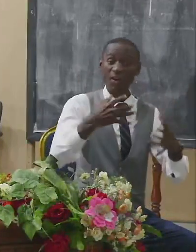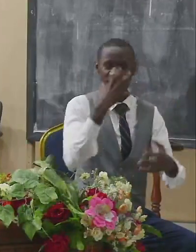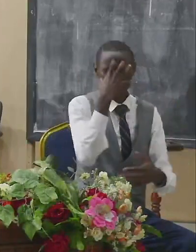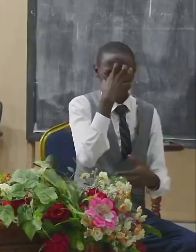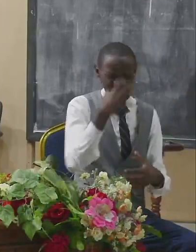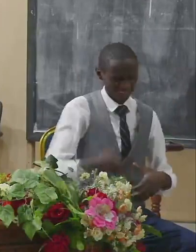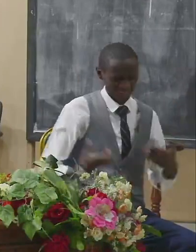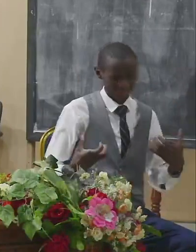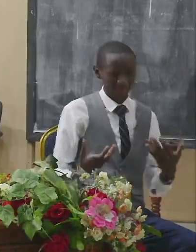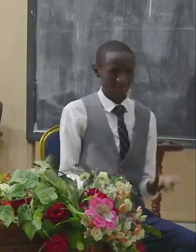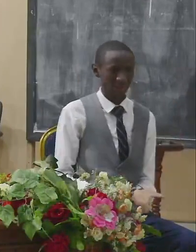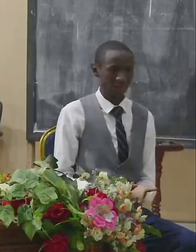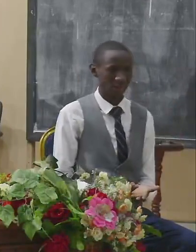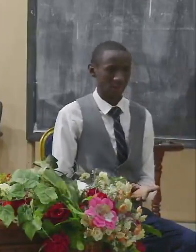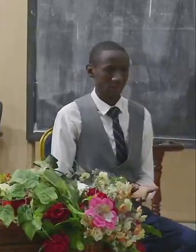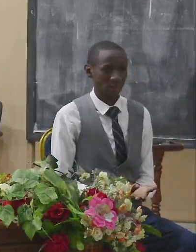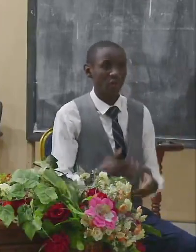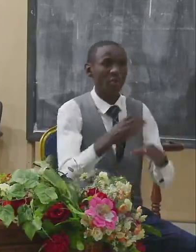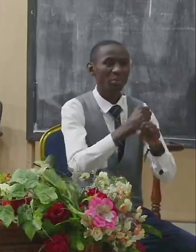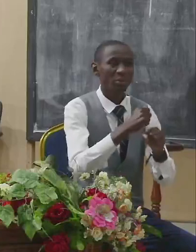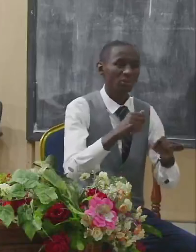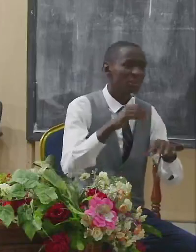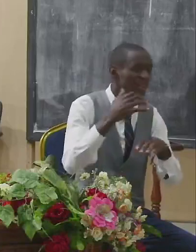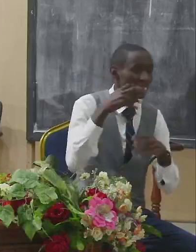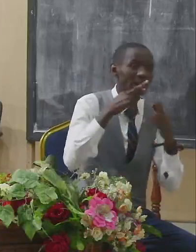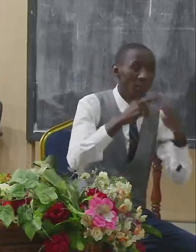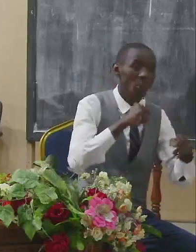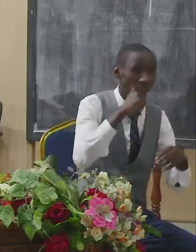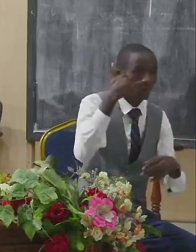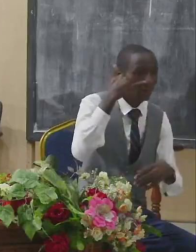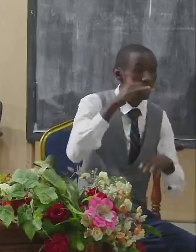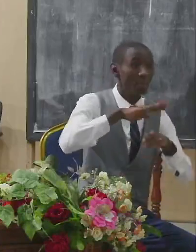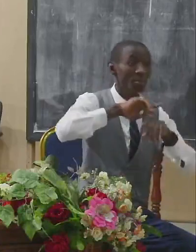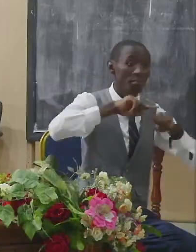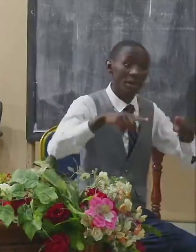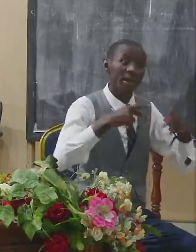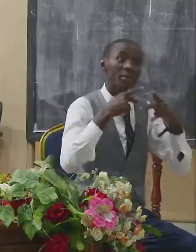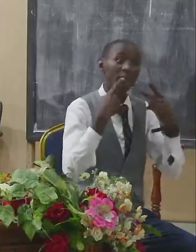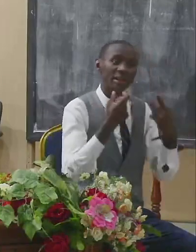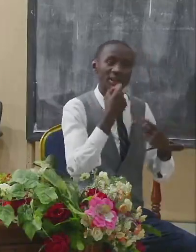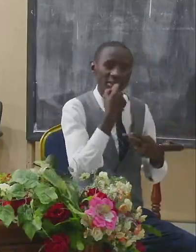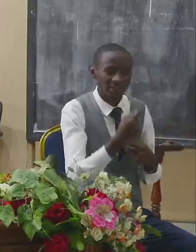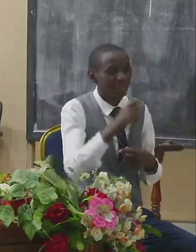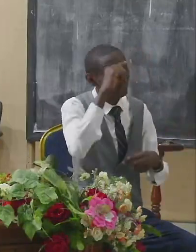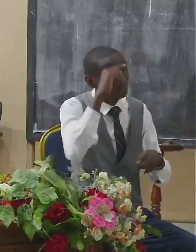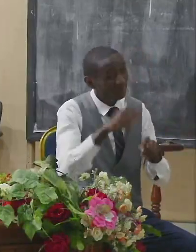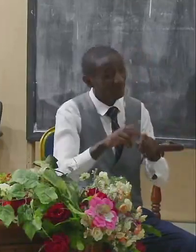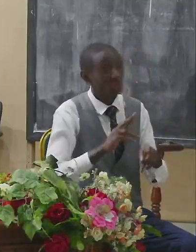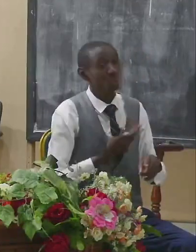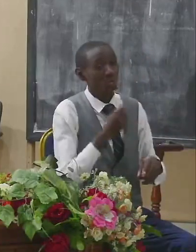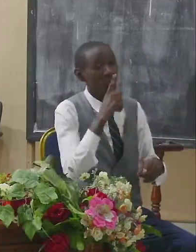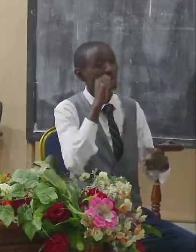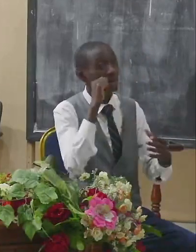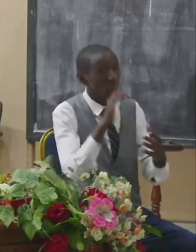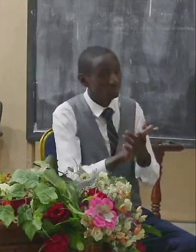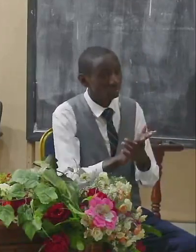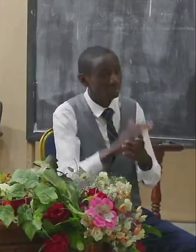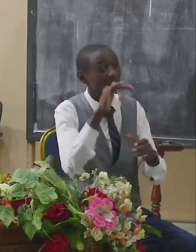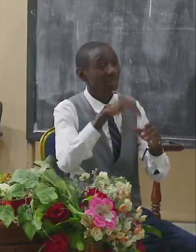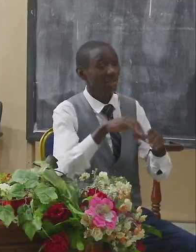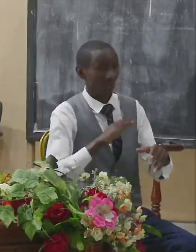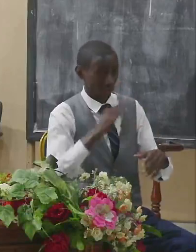prends pas les téléphones. Unasirika haukamate simu yake. Mais le berger te dit. Mchungaji anakuambia. Ndugu. Nous sommes l'époux. Sisi ni bibi harusi. Dans notre